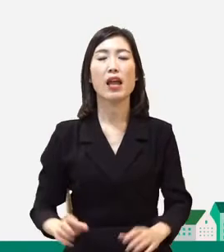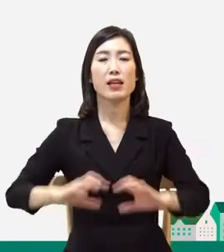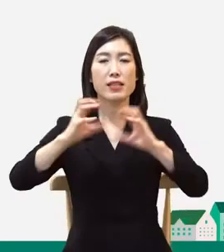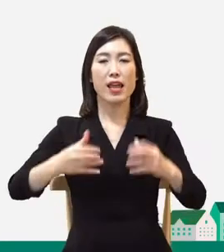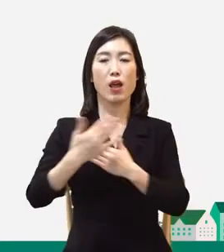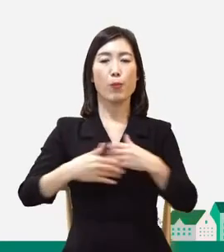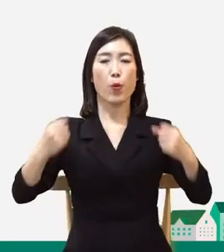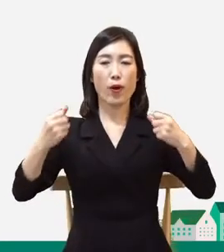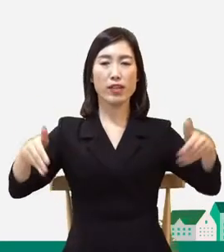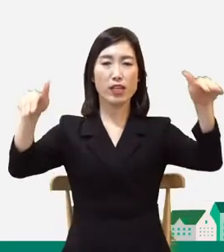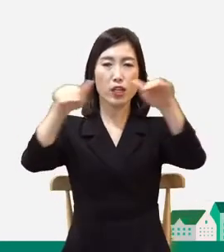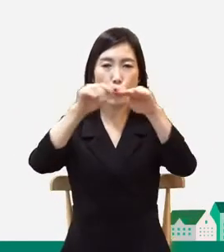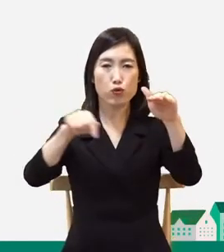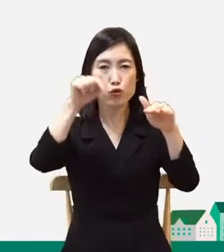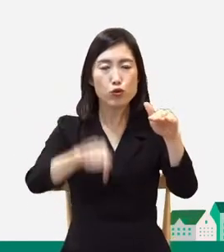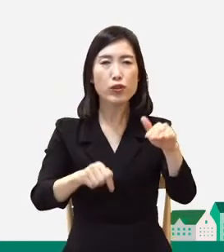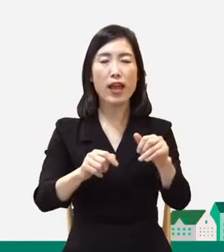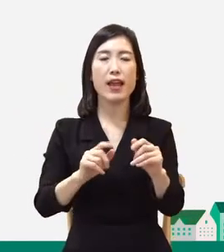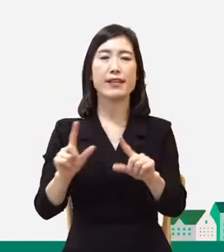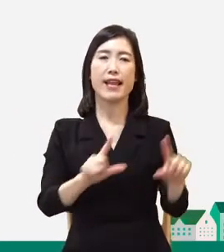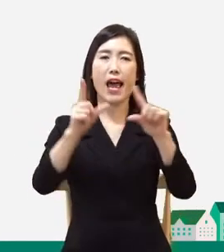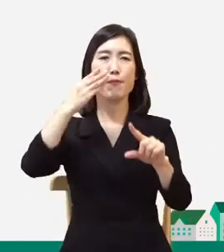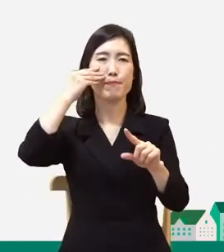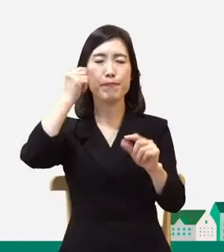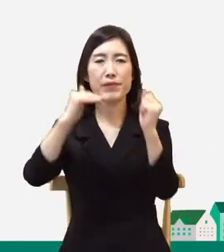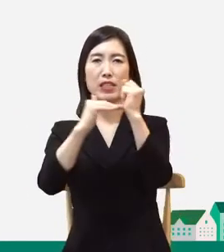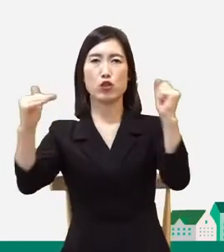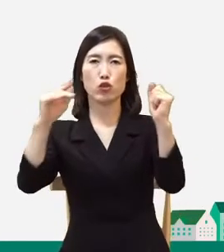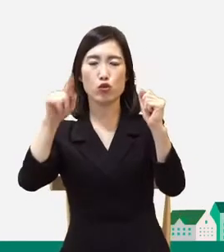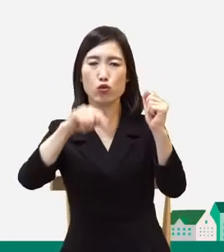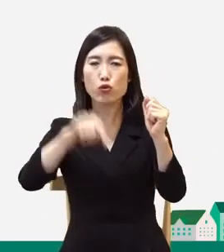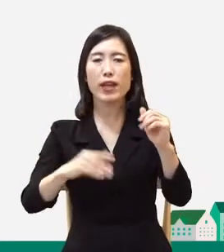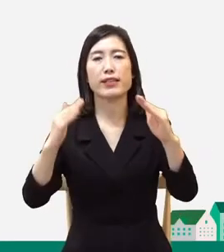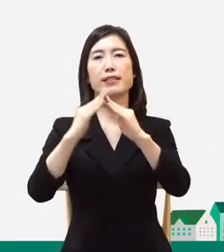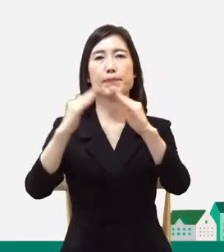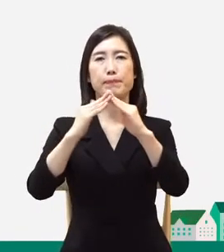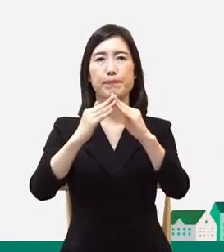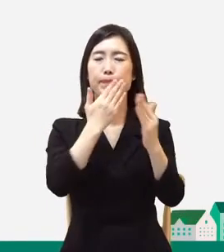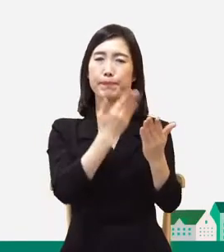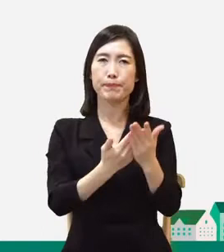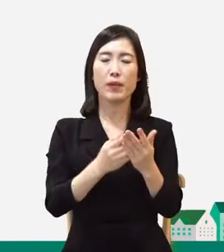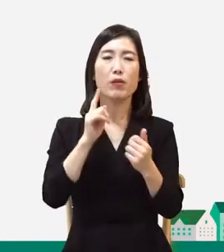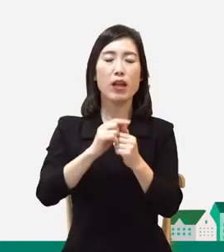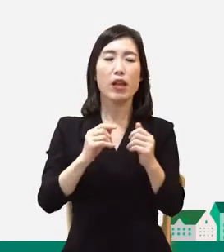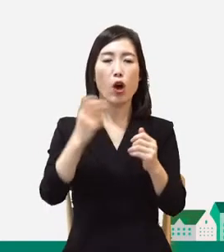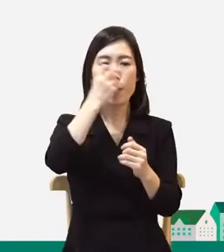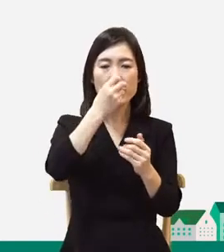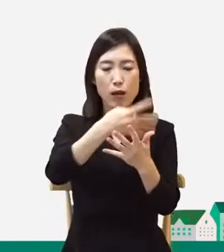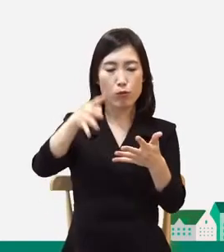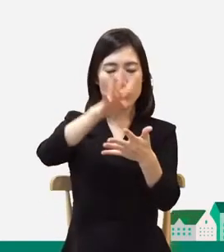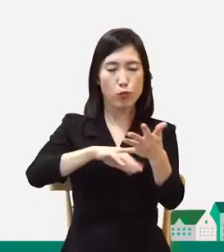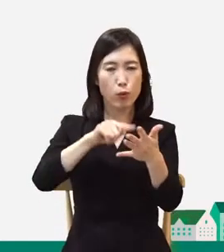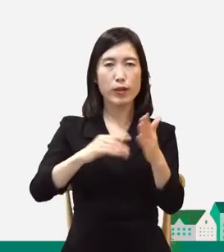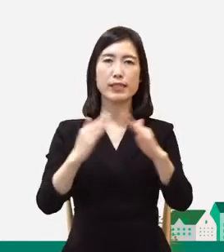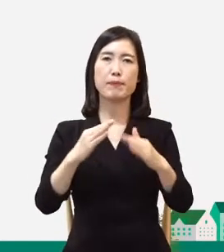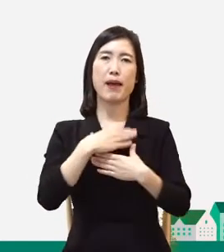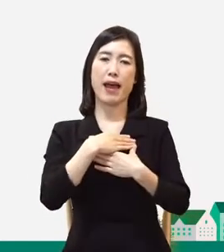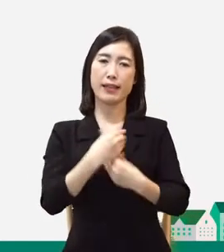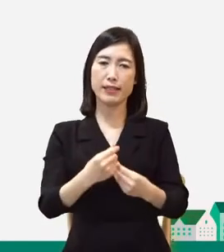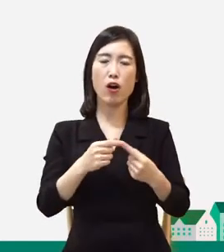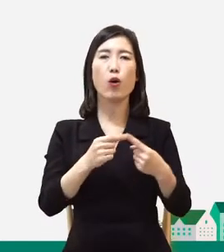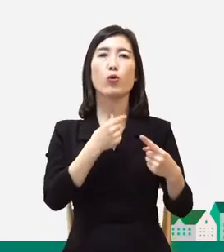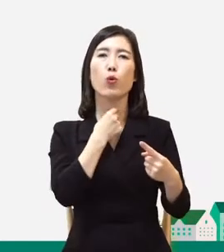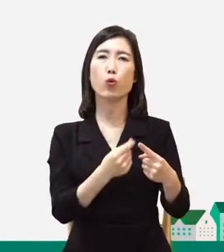세계보건기구 삶의 질 척도 중 주거환경 관계 지표를 보시겠습니다. 척도지 검사 문항은 주거 안정성,